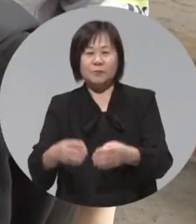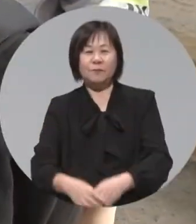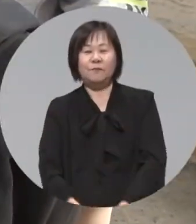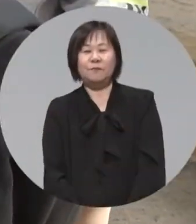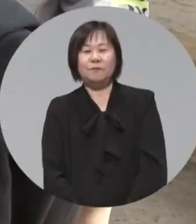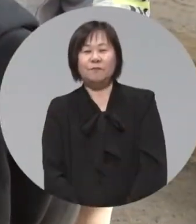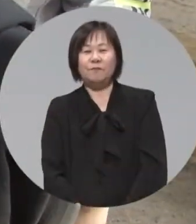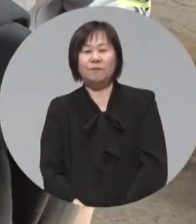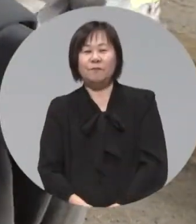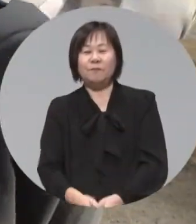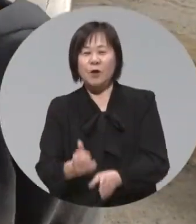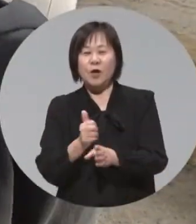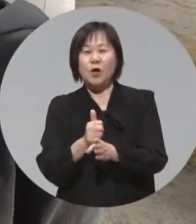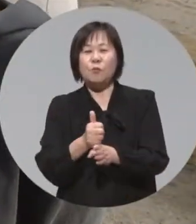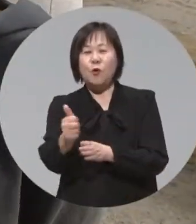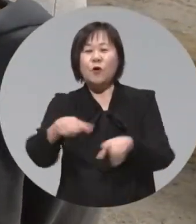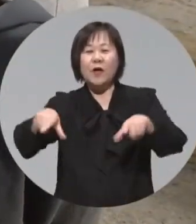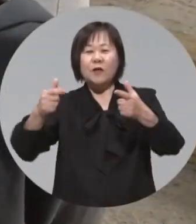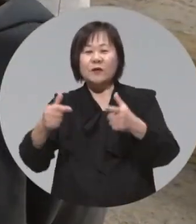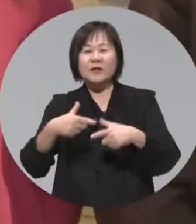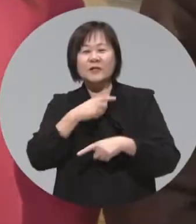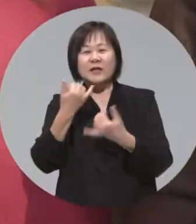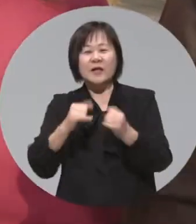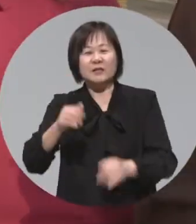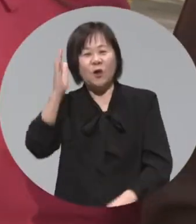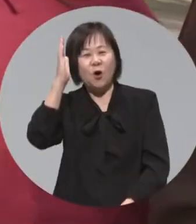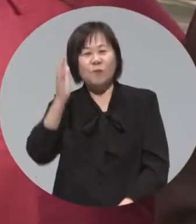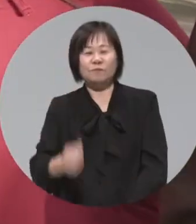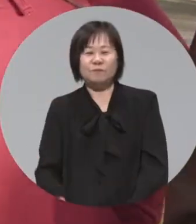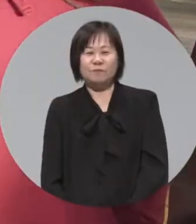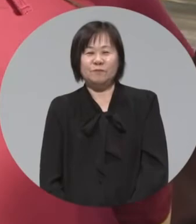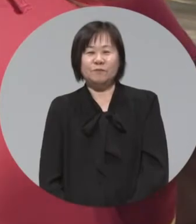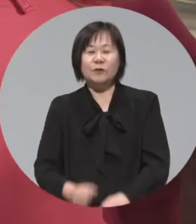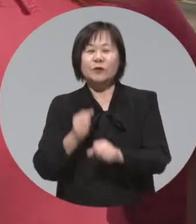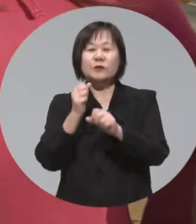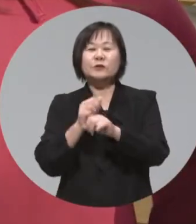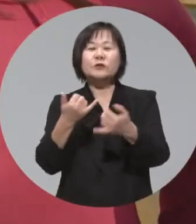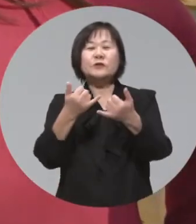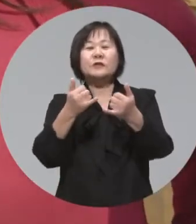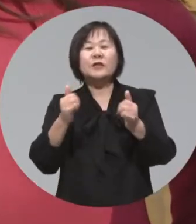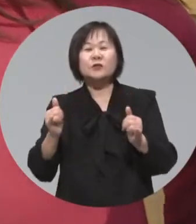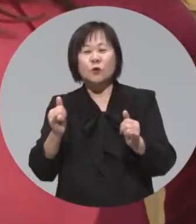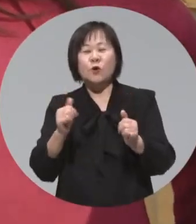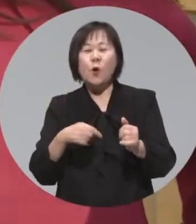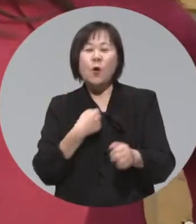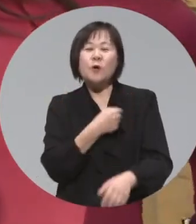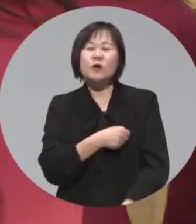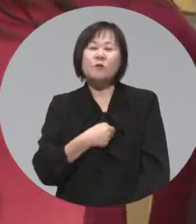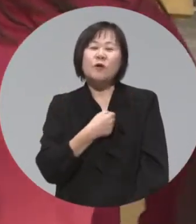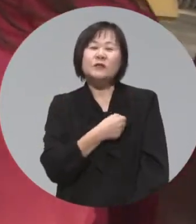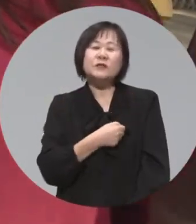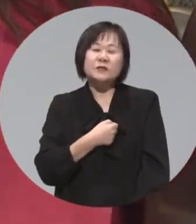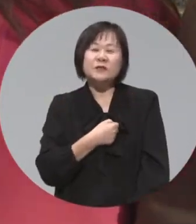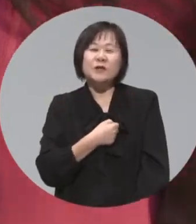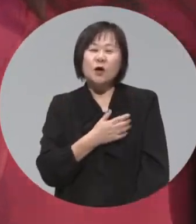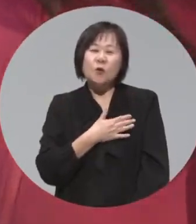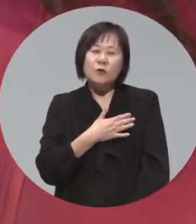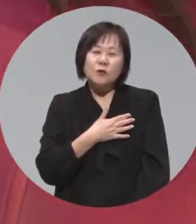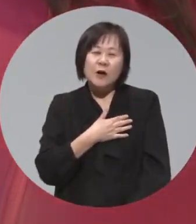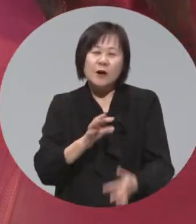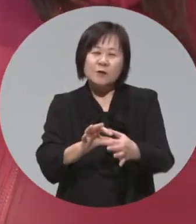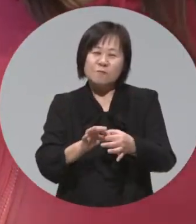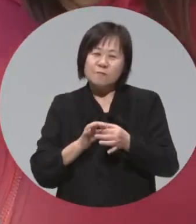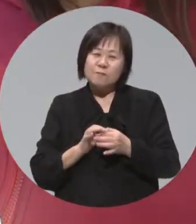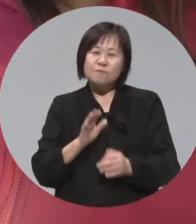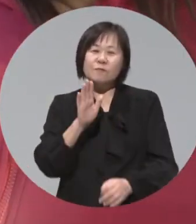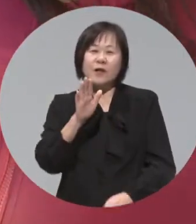冒険の木好きな人？ はい。 作った人 の思いが心の中に浮かん